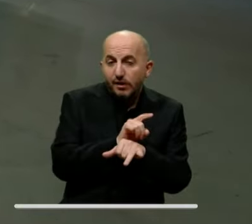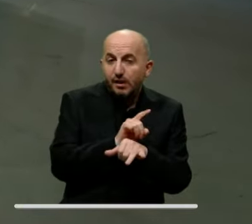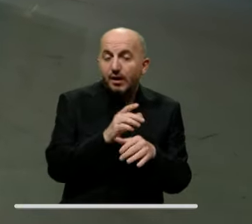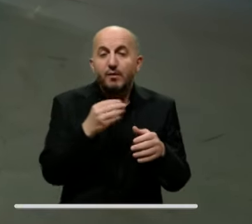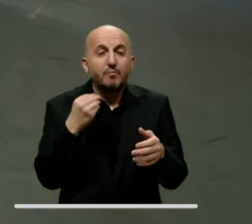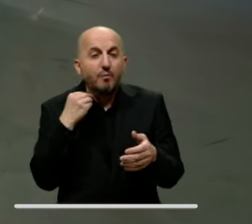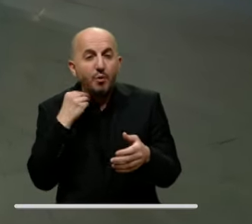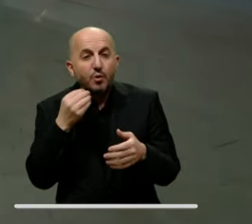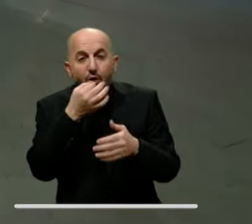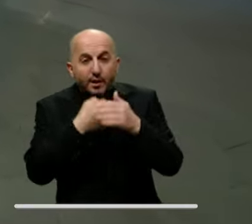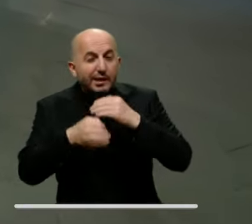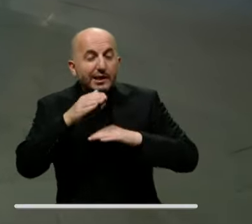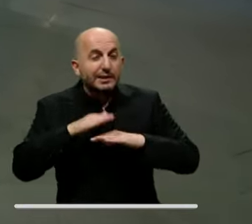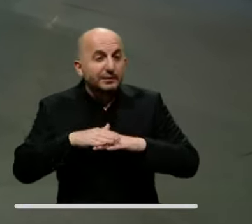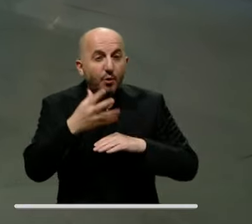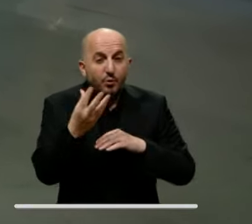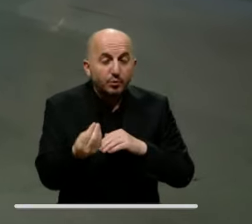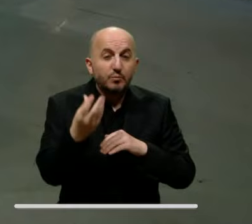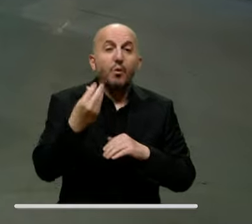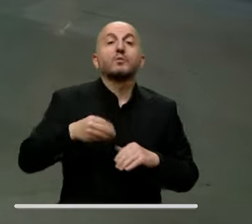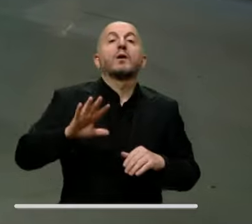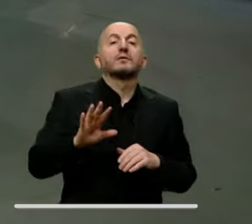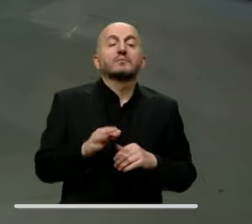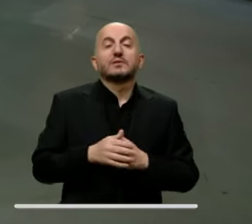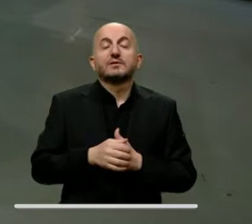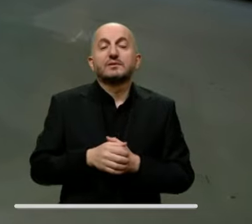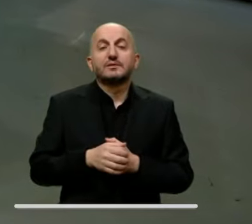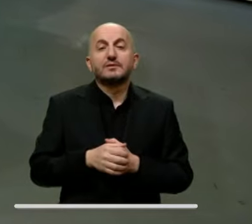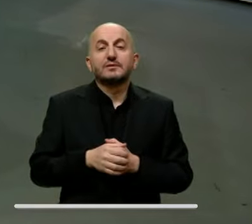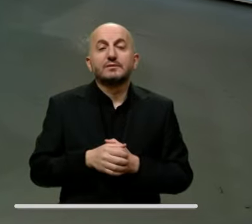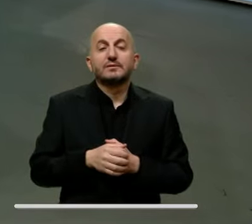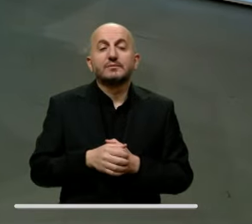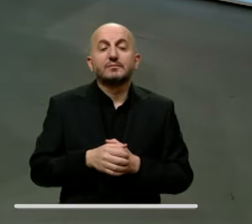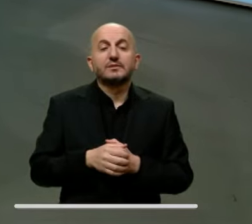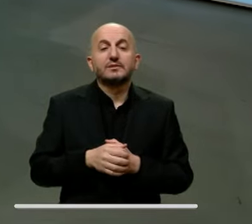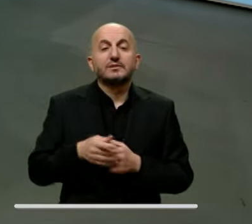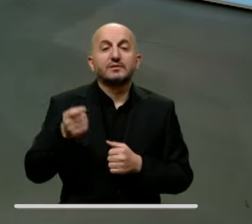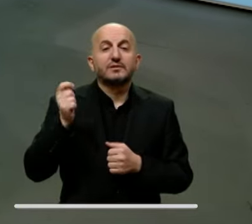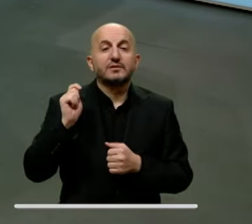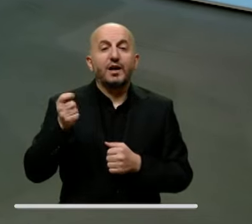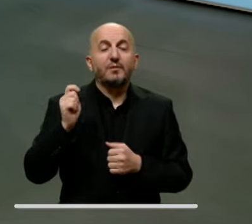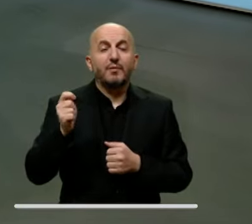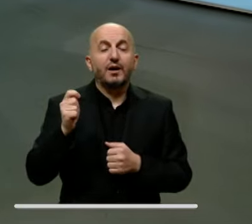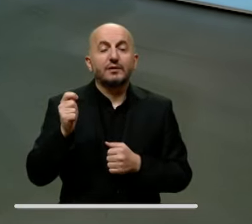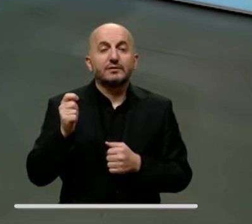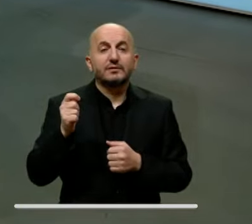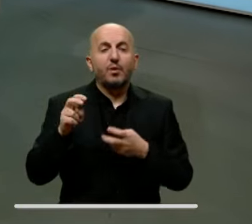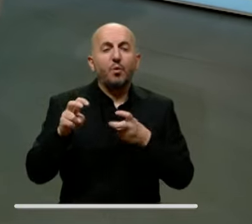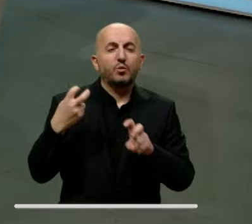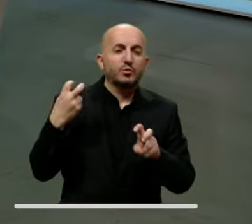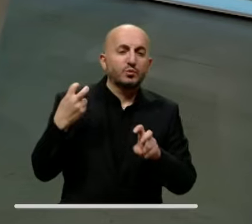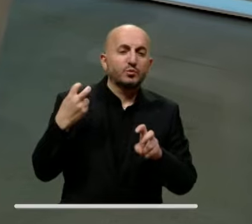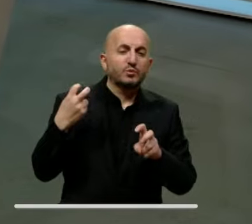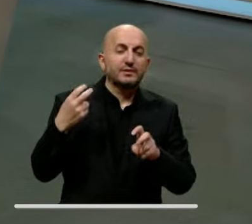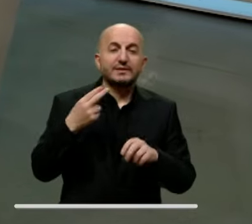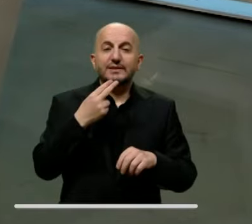borcunu niyet etse Olur mu olmaz mı diyor bir de bir Damadım bize kızını göstermiyor damatla küsüz torunları